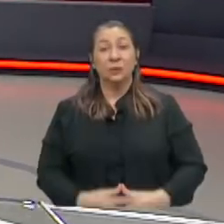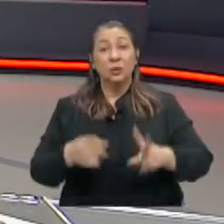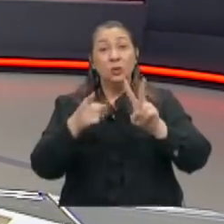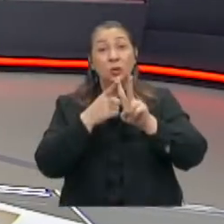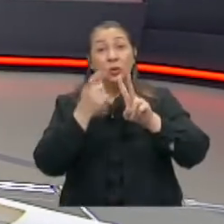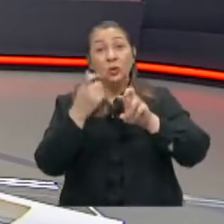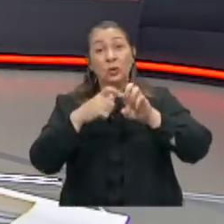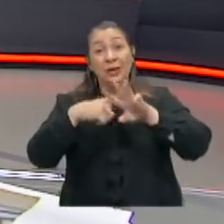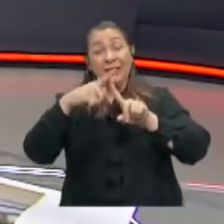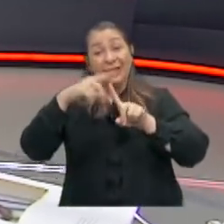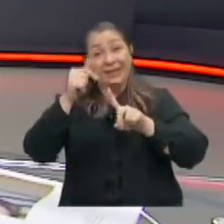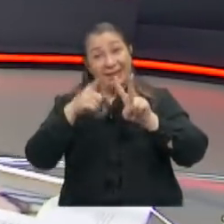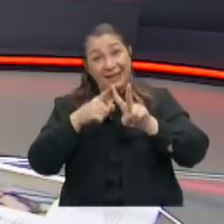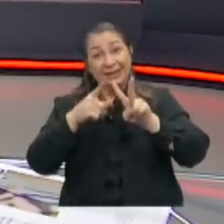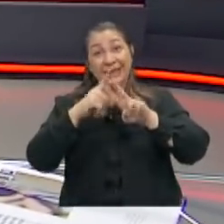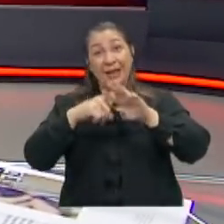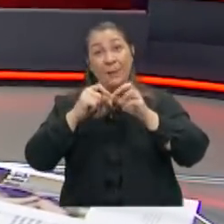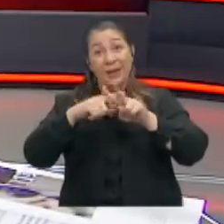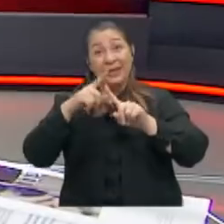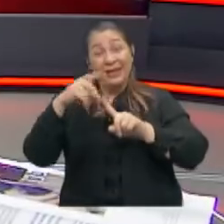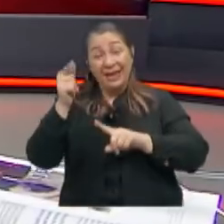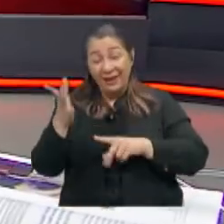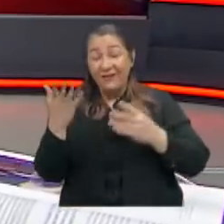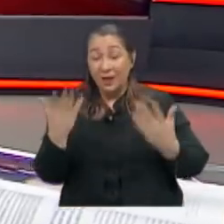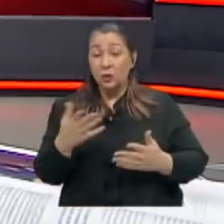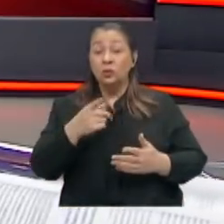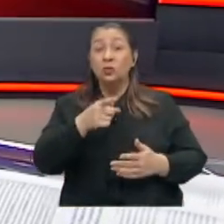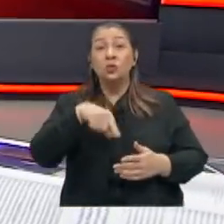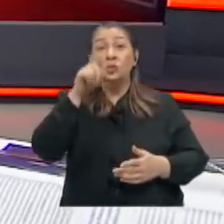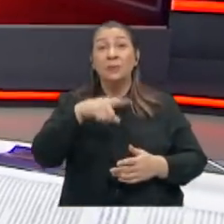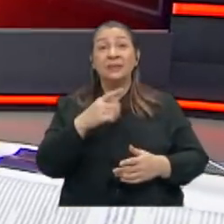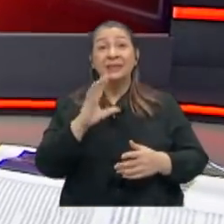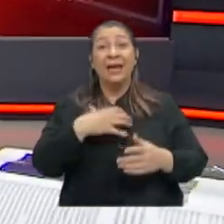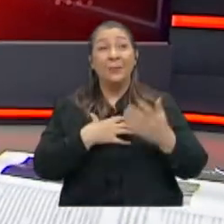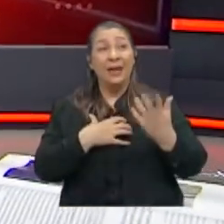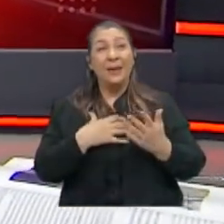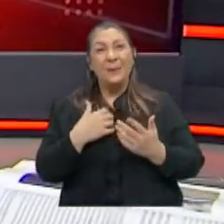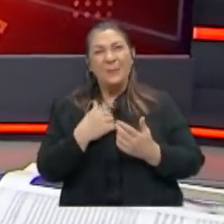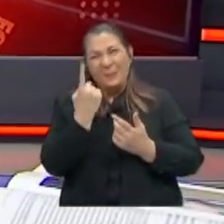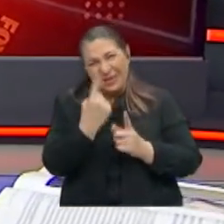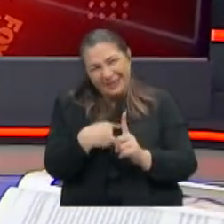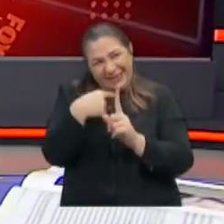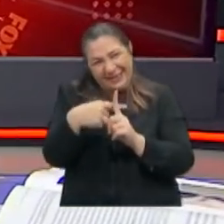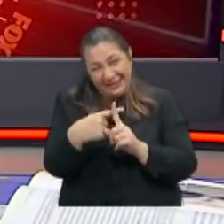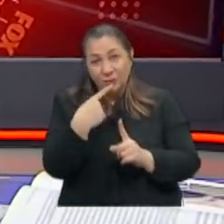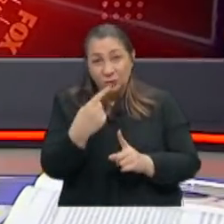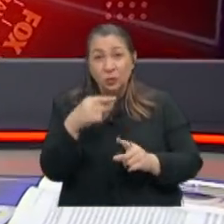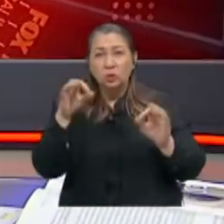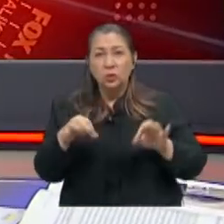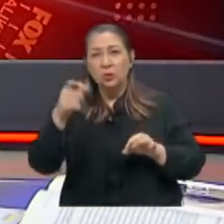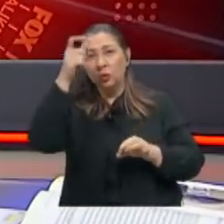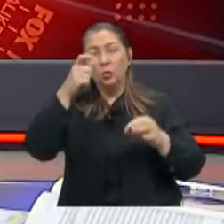Nurettin Nebati'ye ve söz konusu gündemin sahiplerine bir şeyde ben, bir katkıda da ben bulunayım. Şu